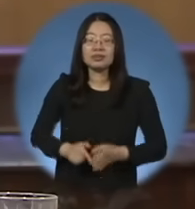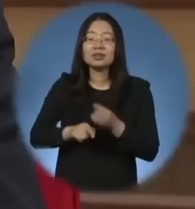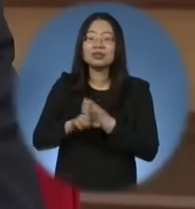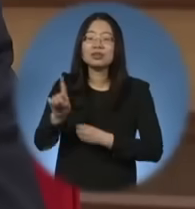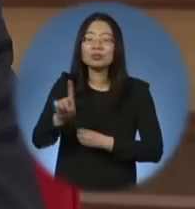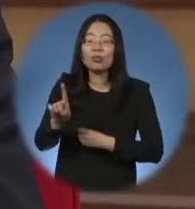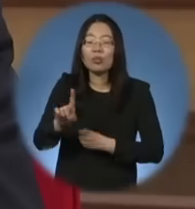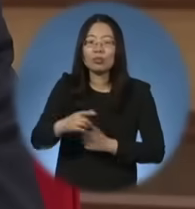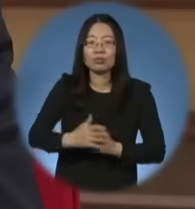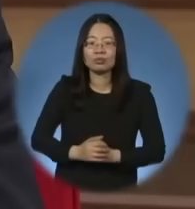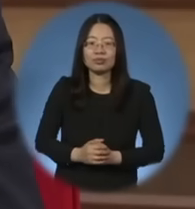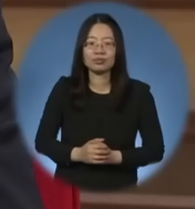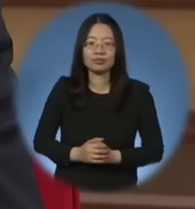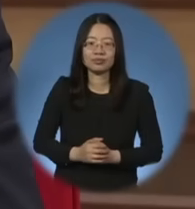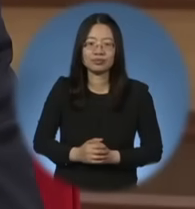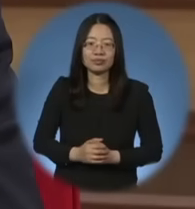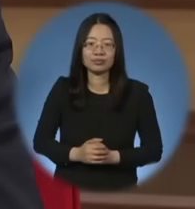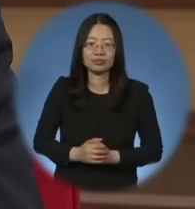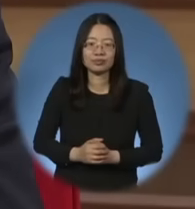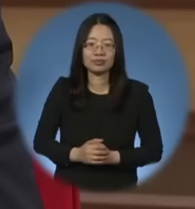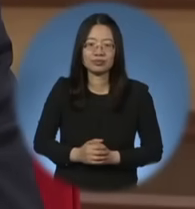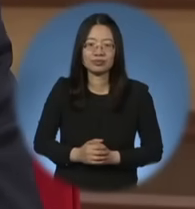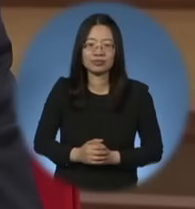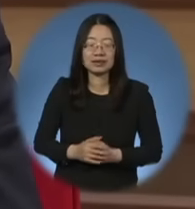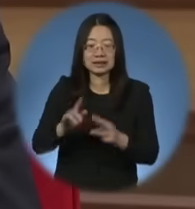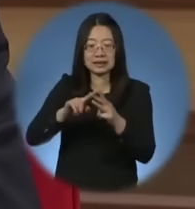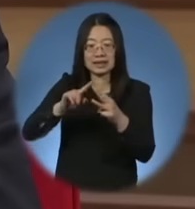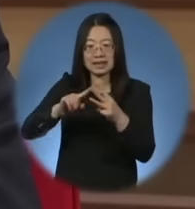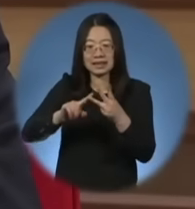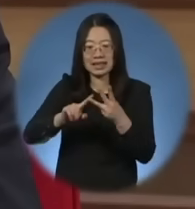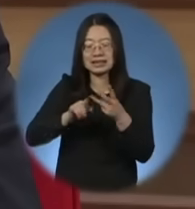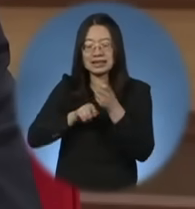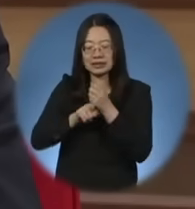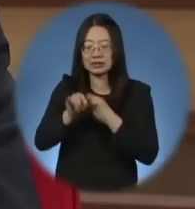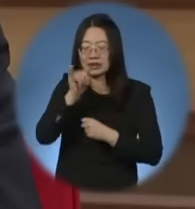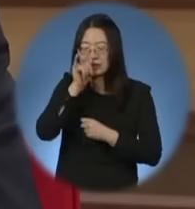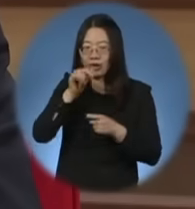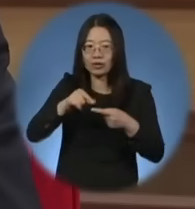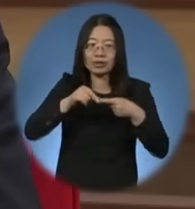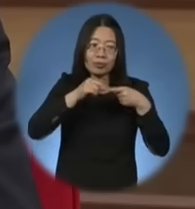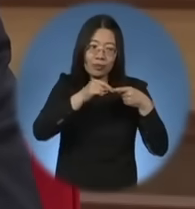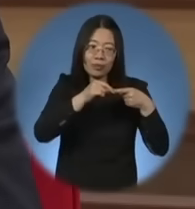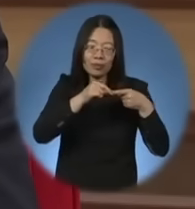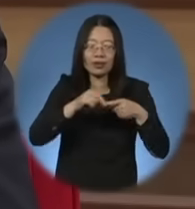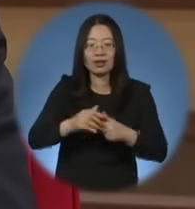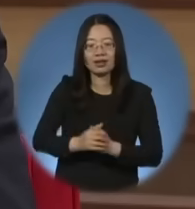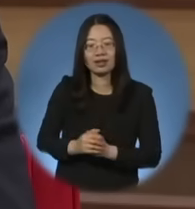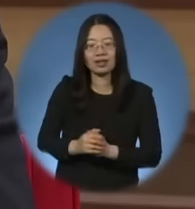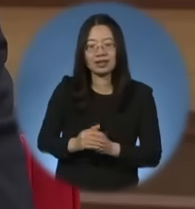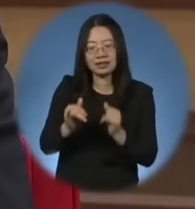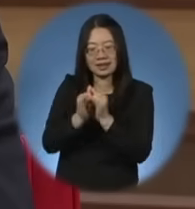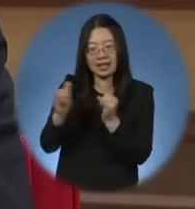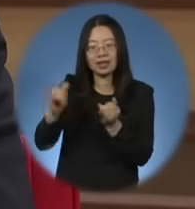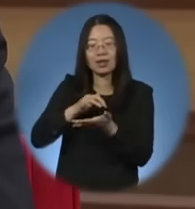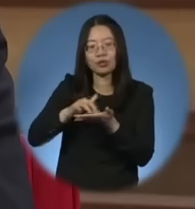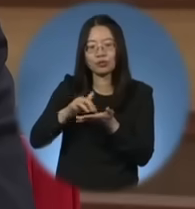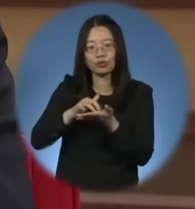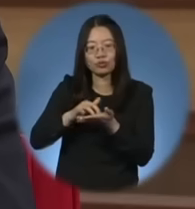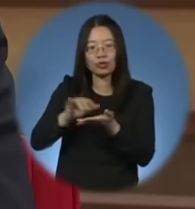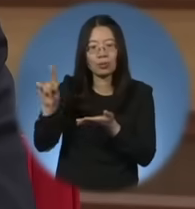이유는 아 기가지 힘들지만 세 가지 이유 있다고 생각됩니다 첫 번째는요 첫 번째는